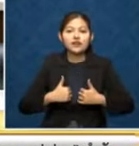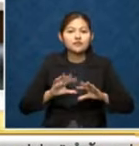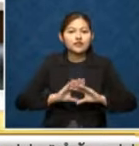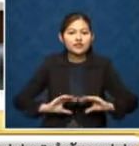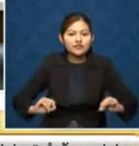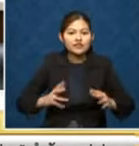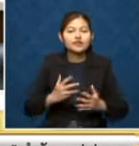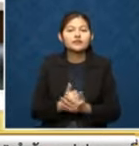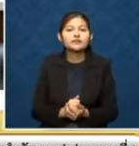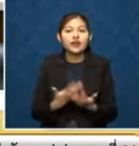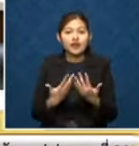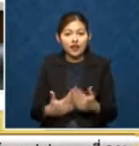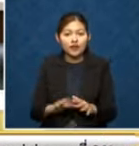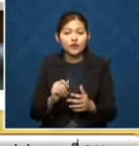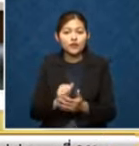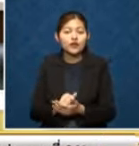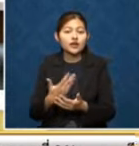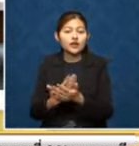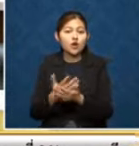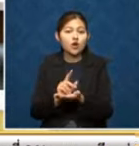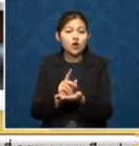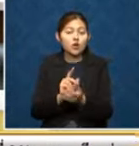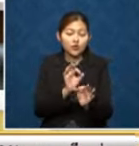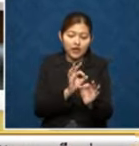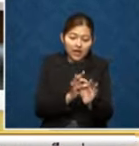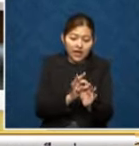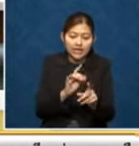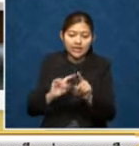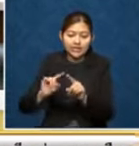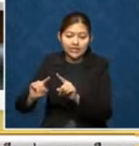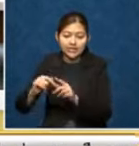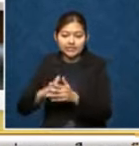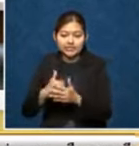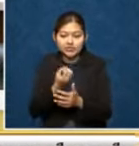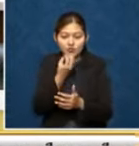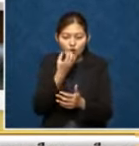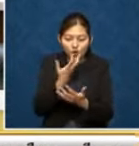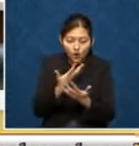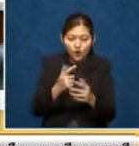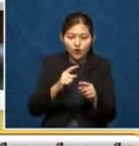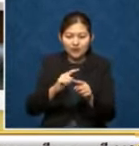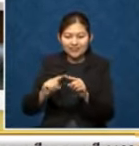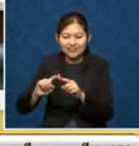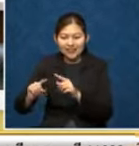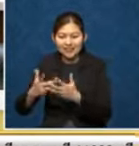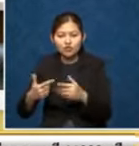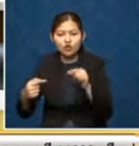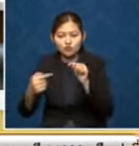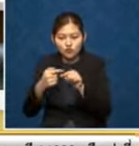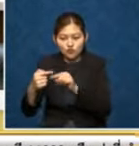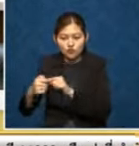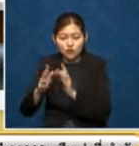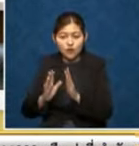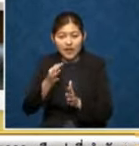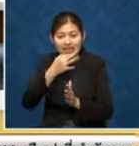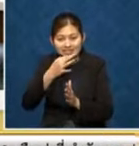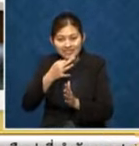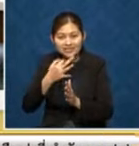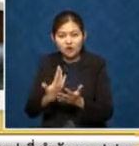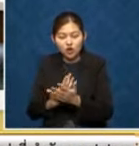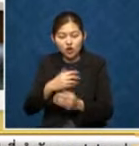กำกับการปล่อยสินเชื่อของสถาบันการเงินที่คำนึงถึงอัตราส่วนของภาระหนี้ต่อรายได้และมาตรการอื่น